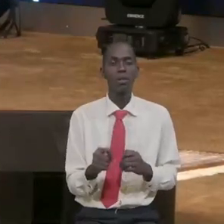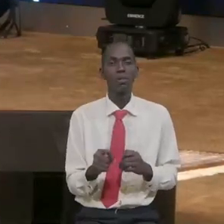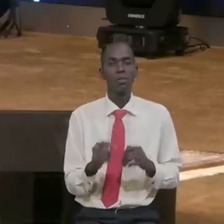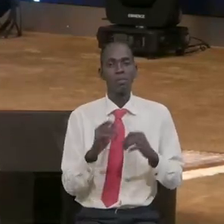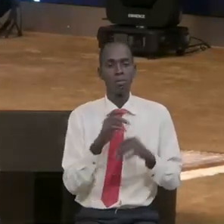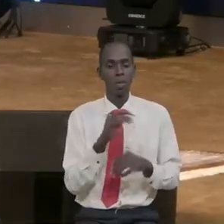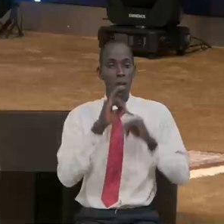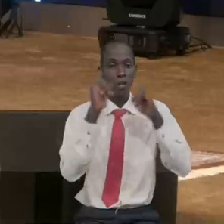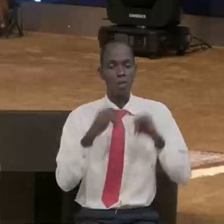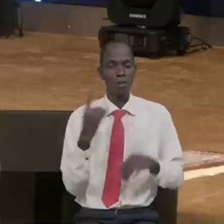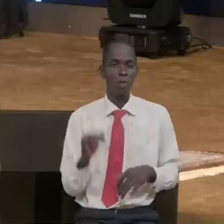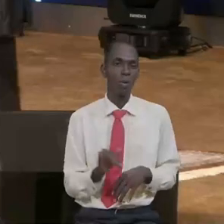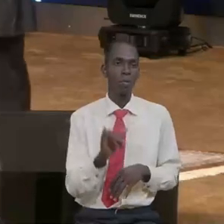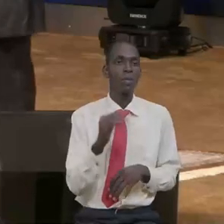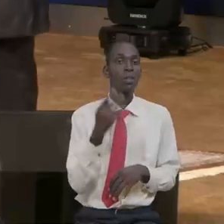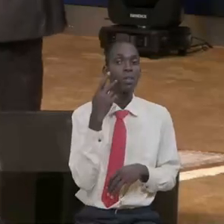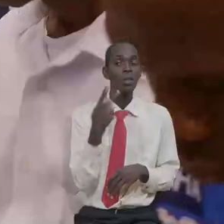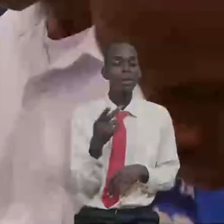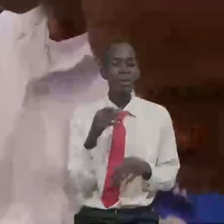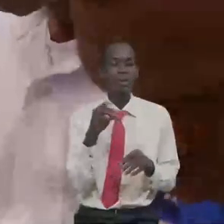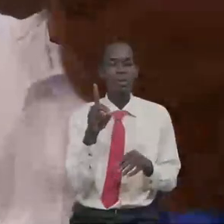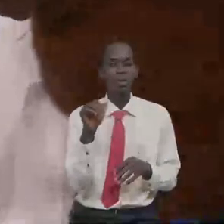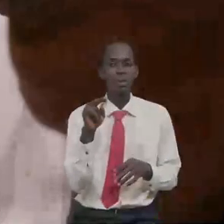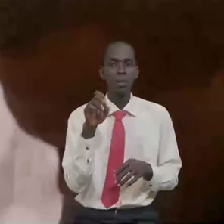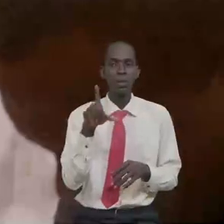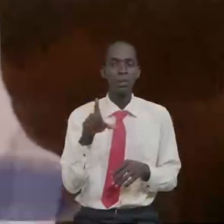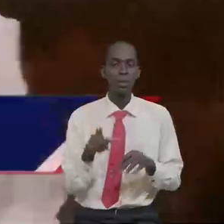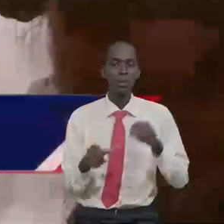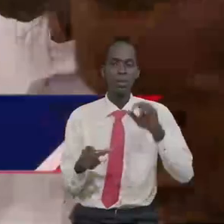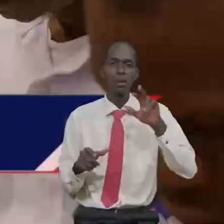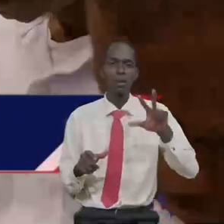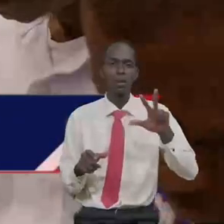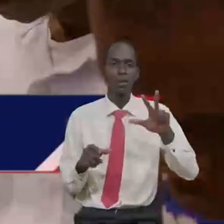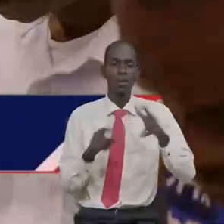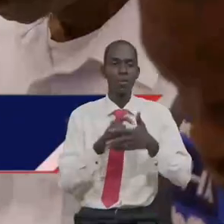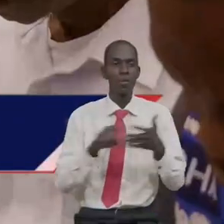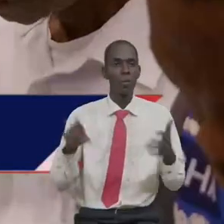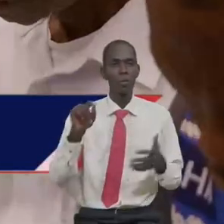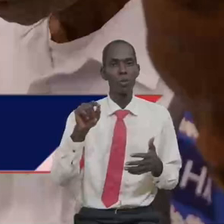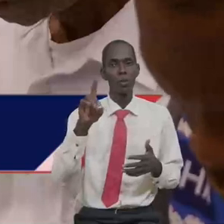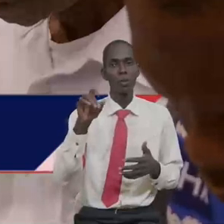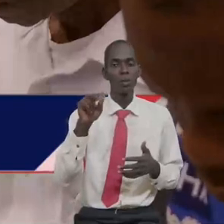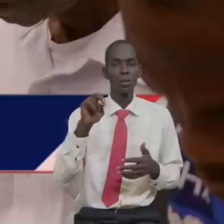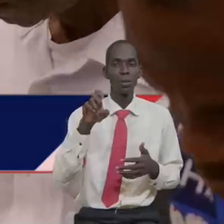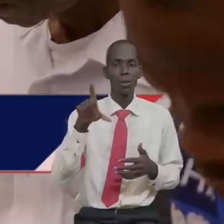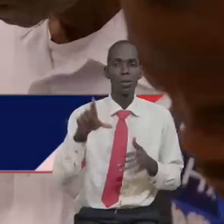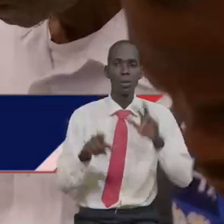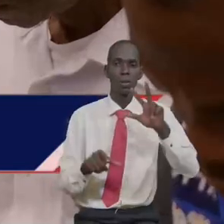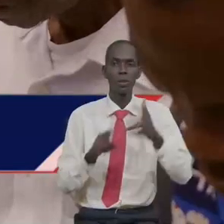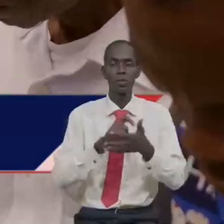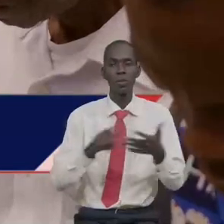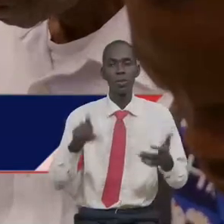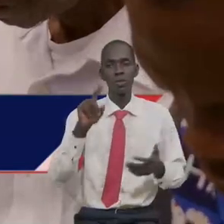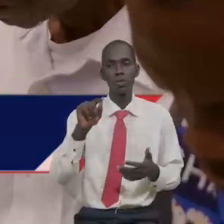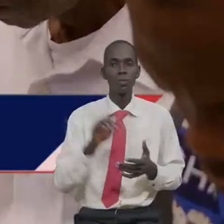vengeurs royaux. Voyons Daniel chapitre 3, verset 20. Daniel 3,